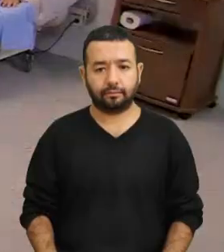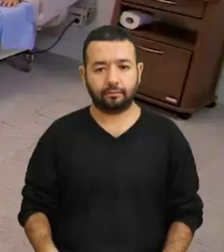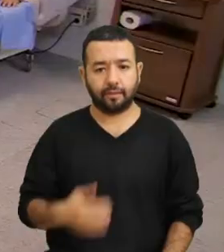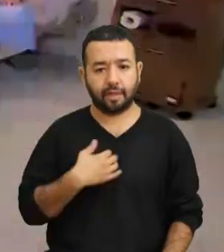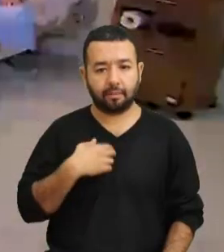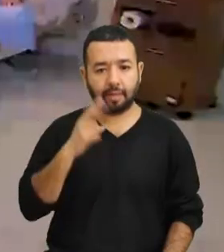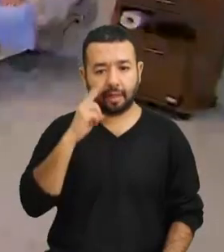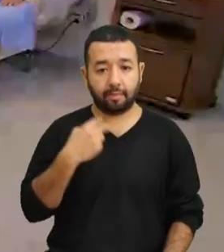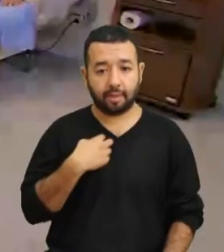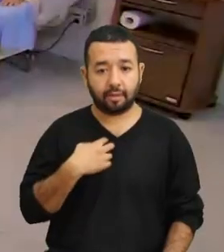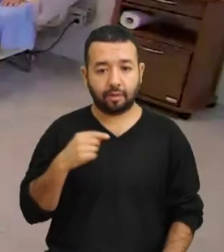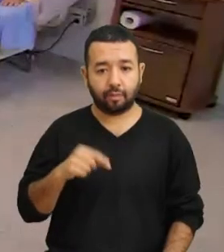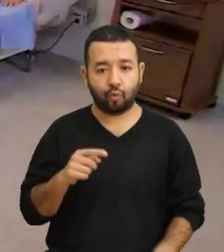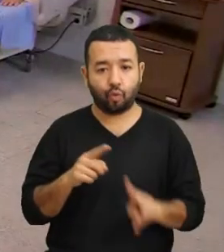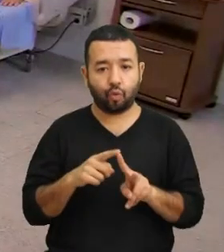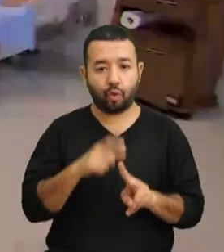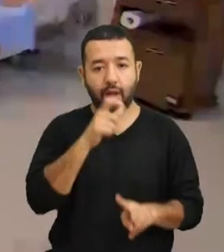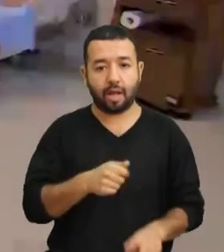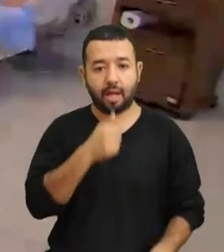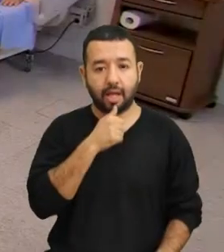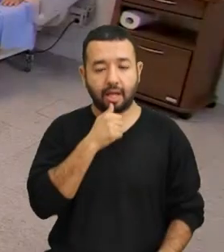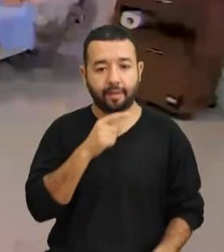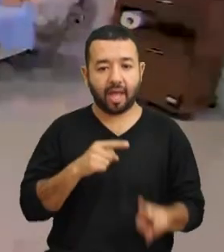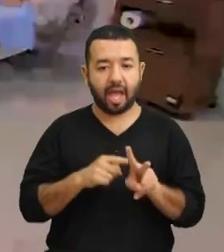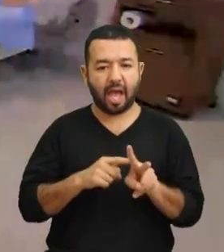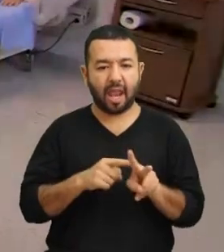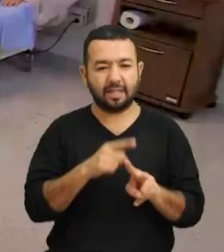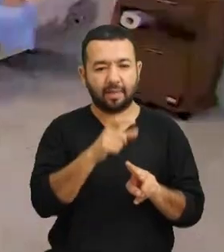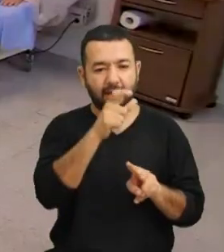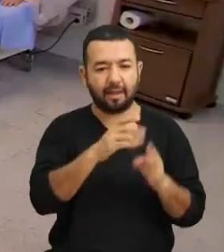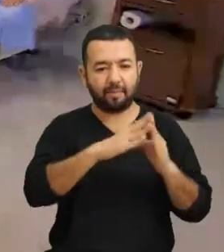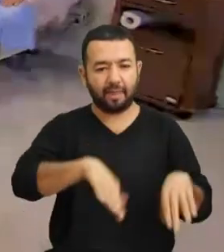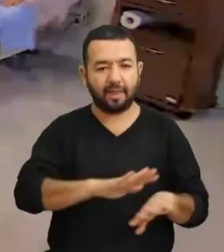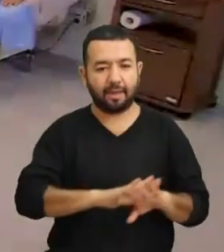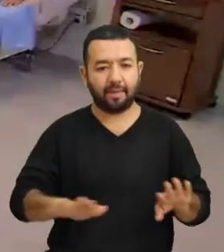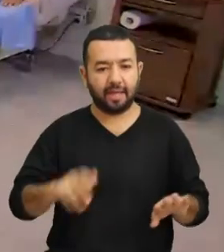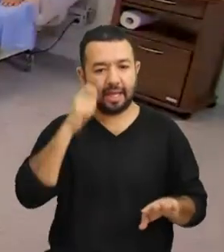Bana bak, bu Nurhan denilen adamın karizması iyice yerle bir oldu.